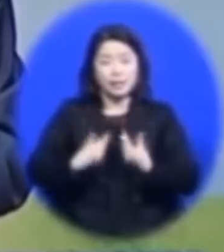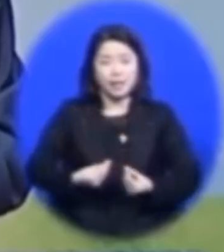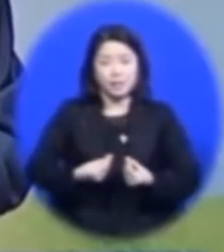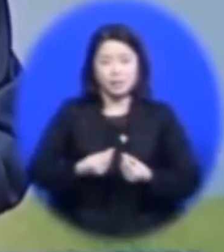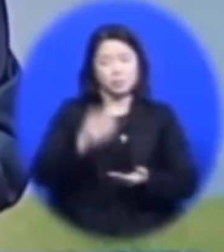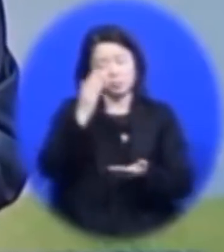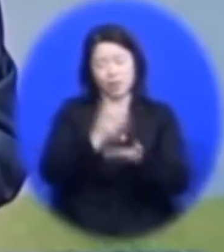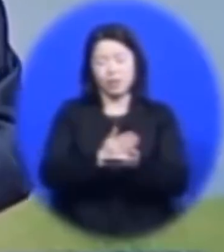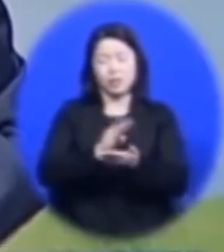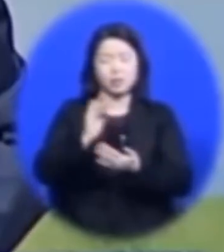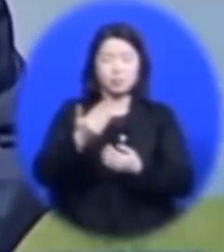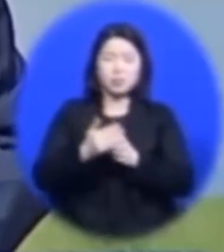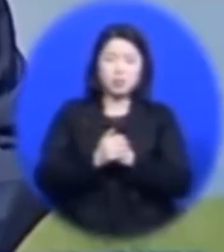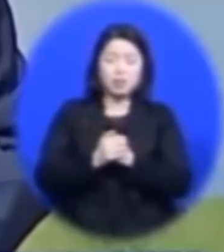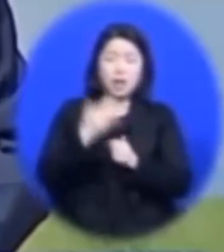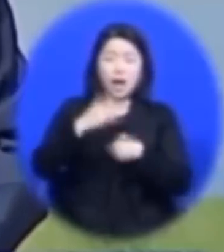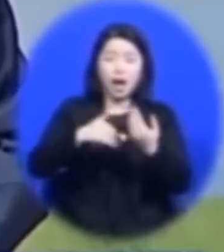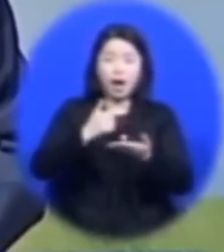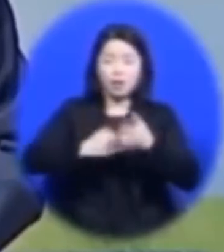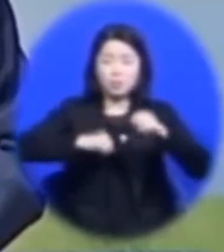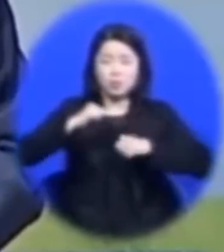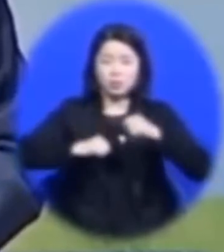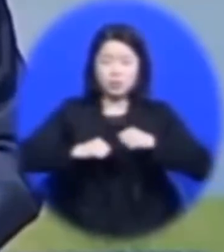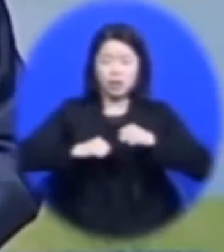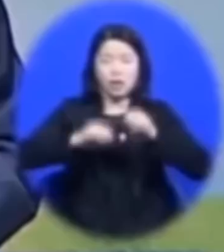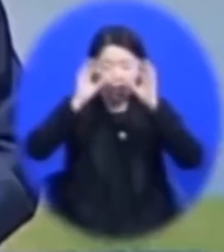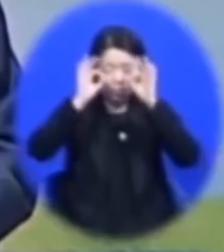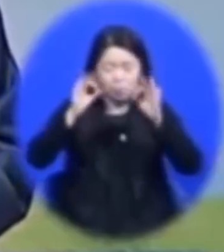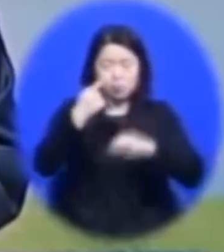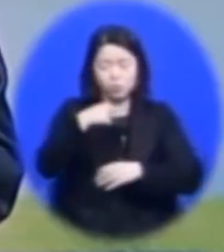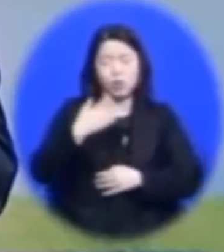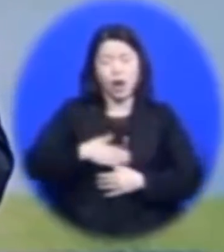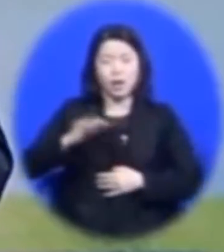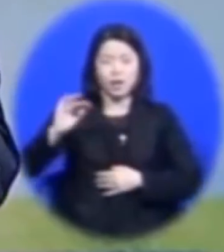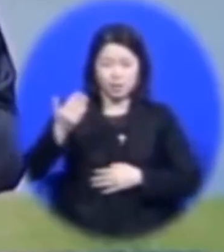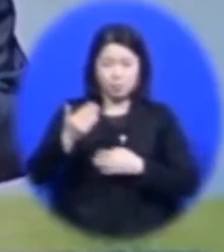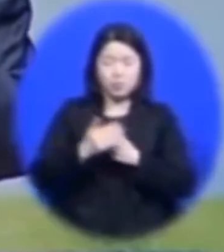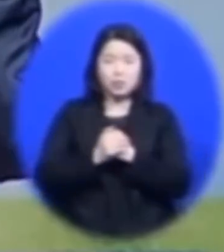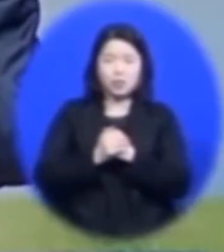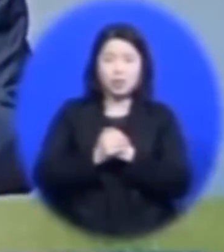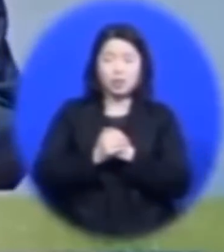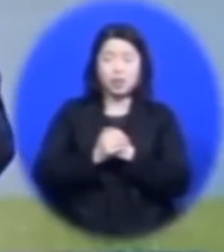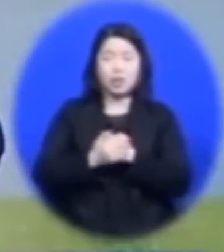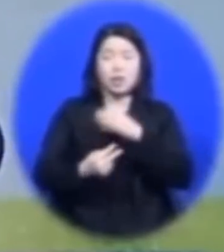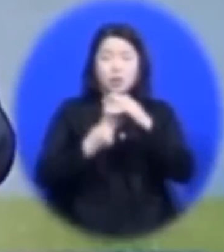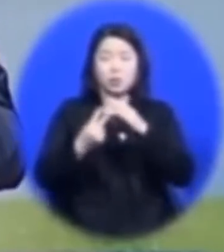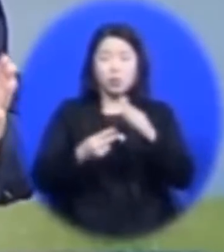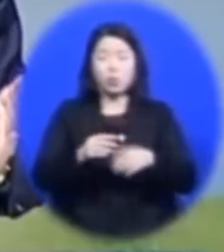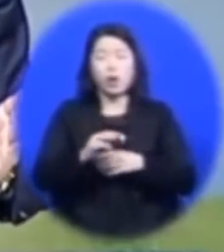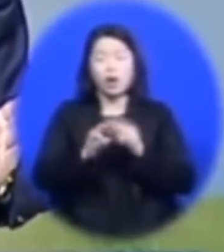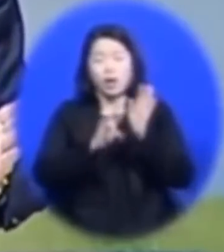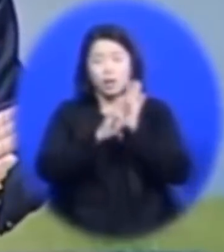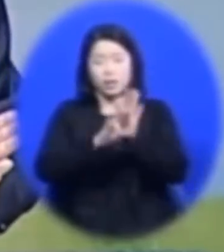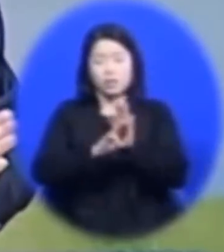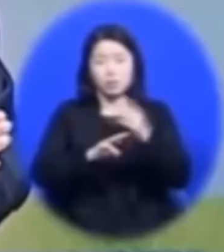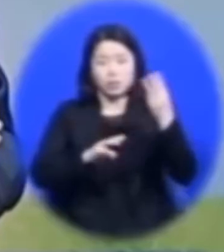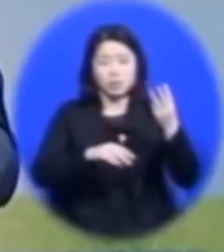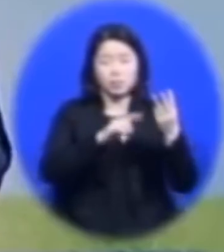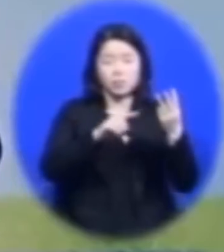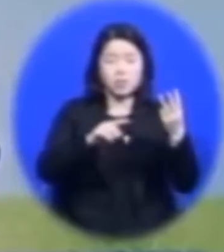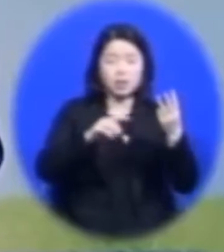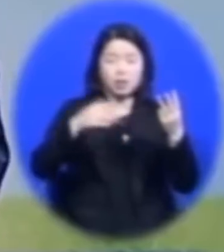됩니다 하나님의 역사를 볼 줄 알아야 요한 개조로 3장 7절 부터